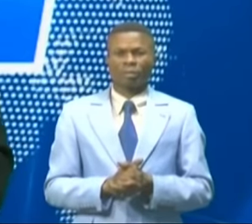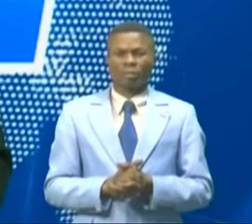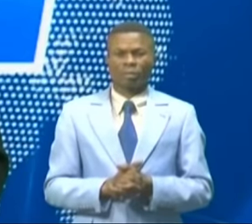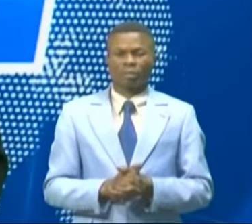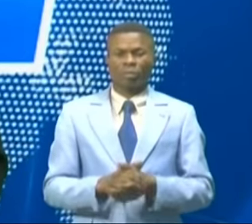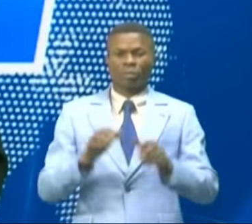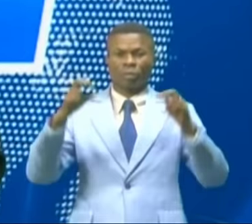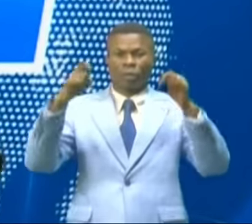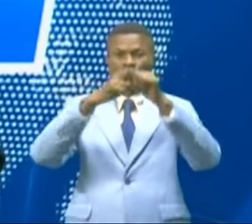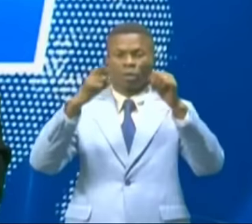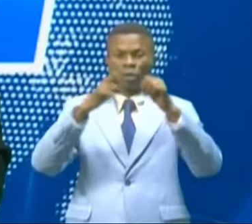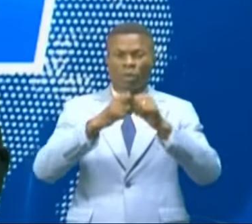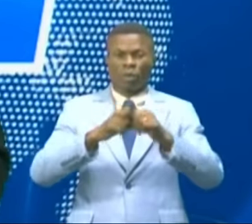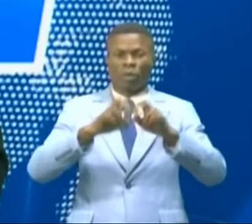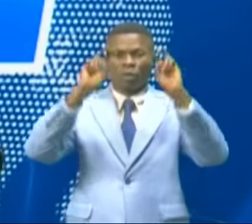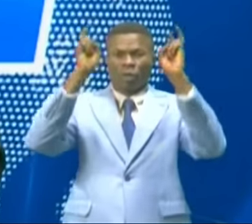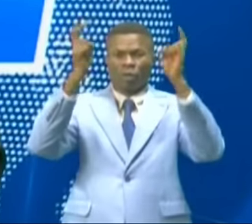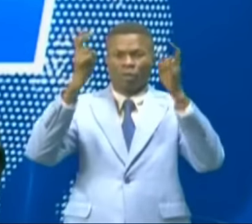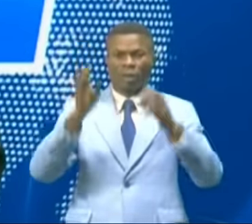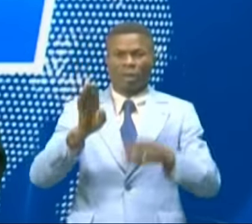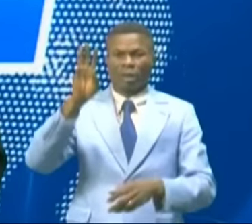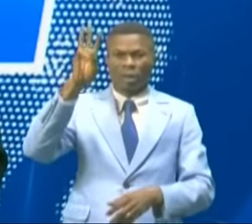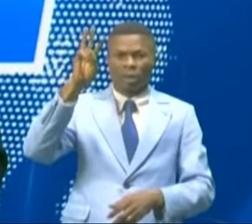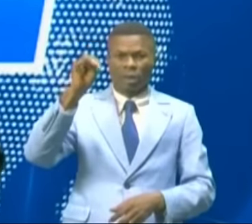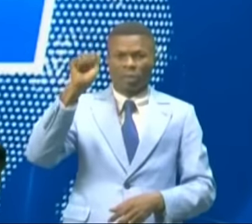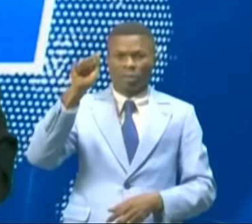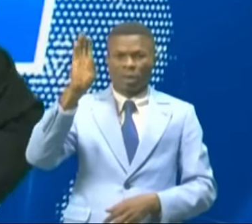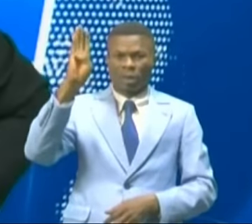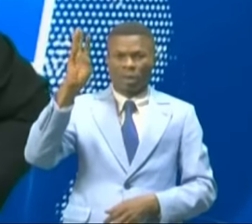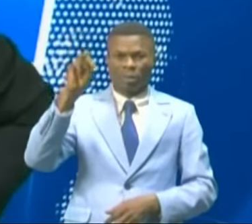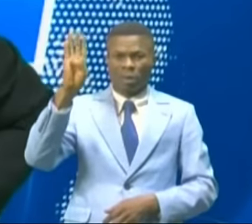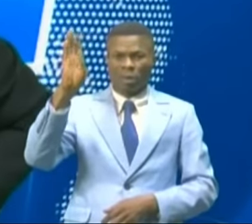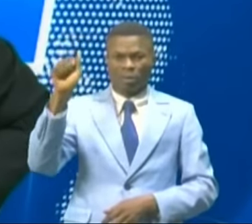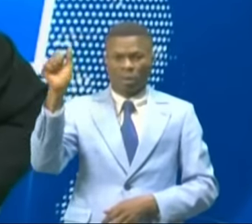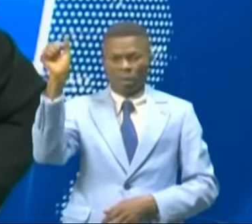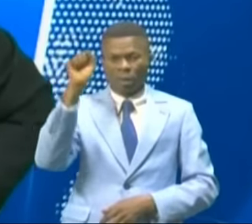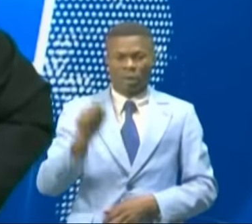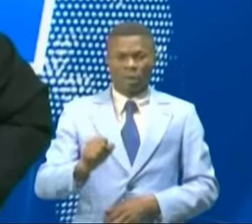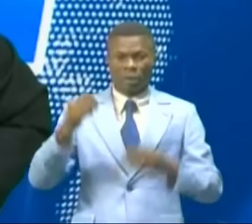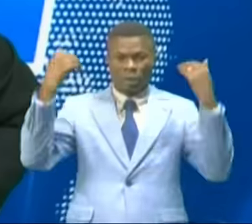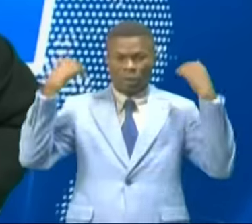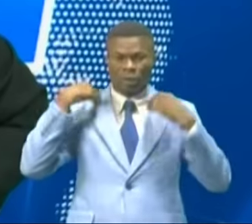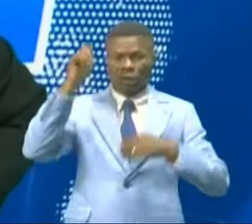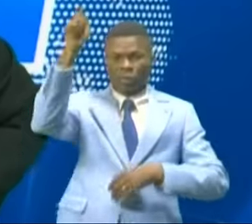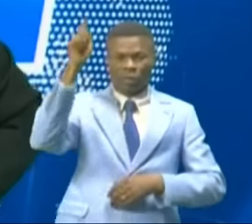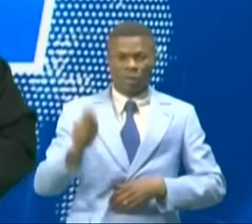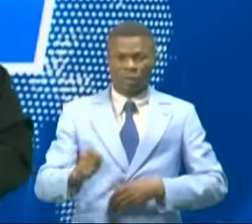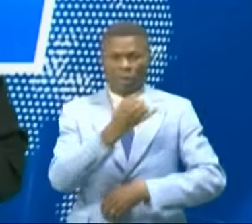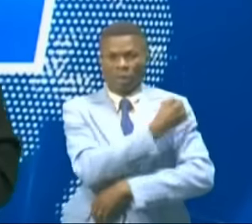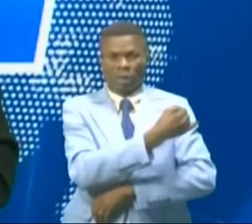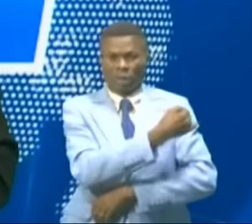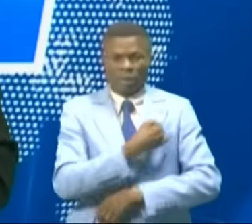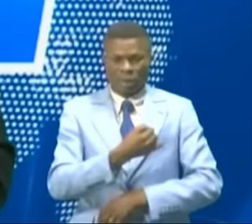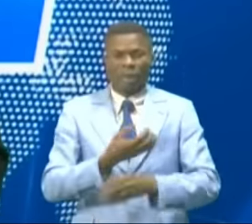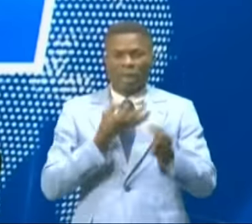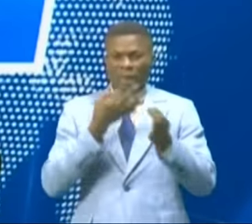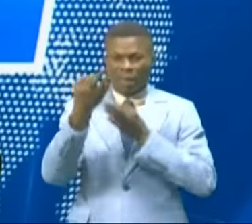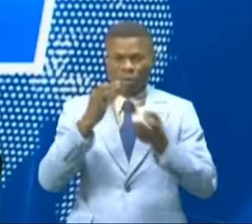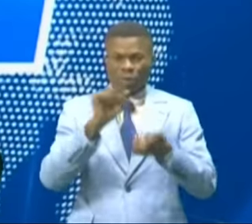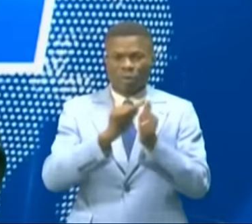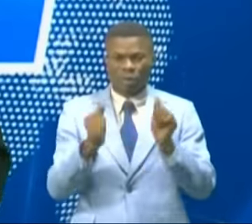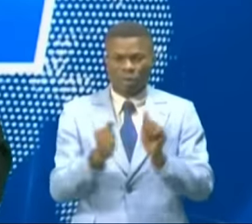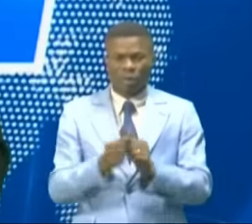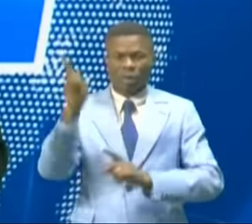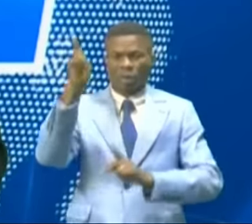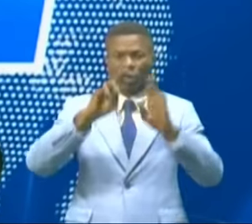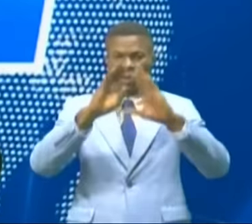L'éclairage public à Mambasa, on en parle dans ce journal. L'administration militaire de l'Ituri marque encore l'histoire dans le chef des